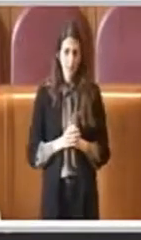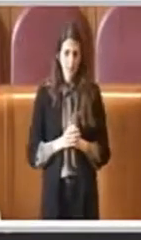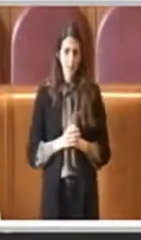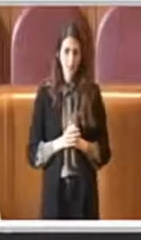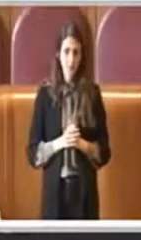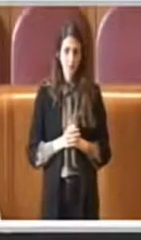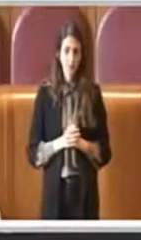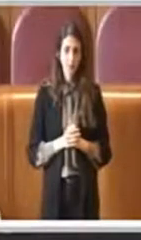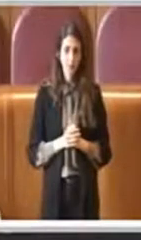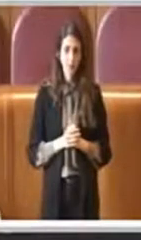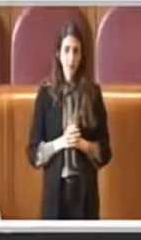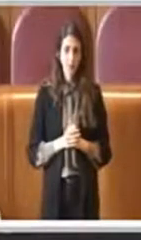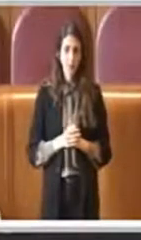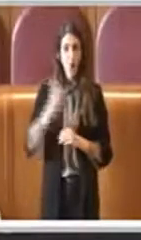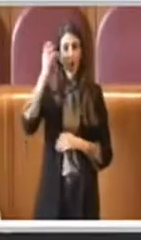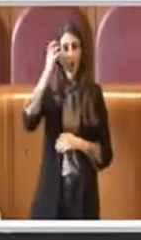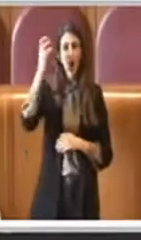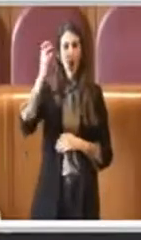parte